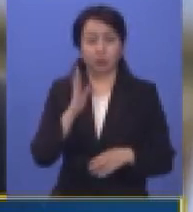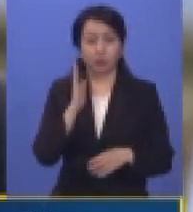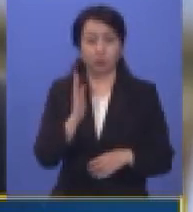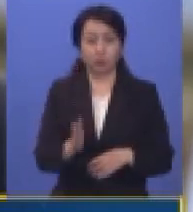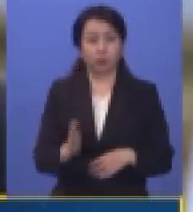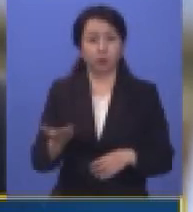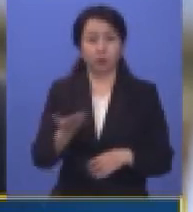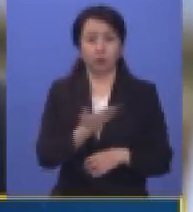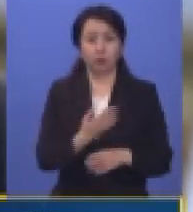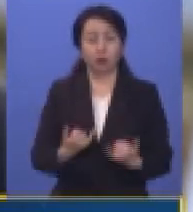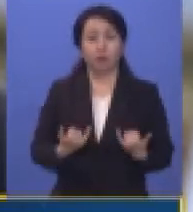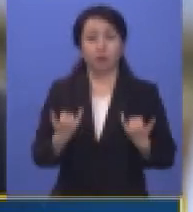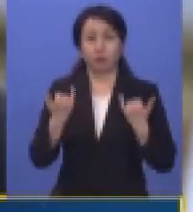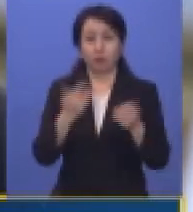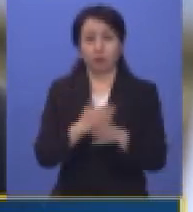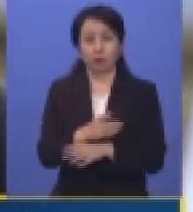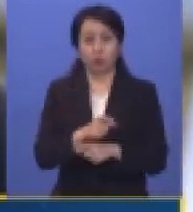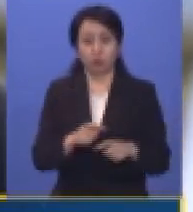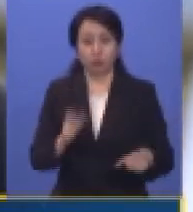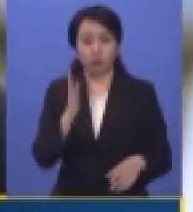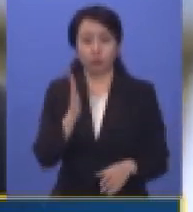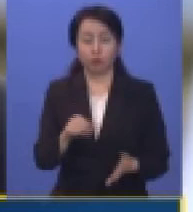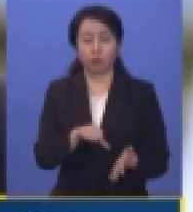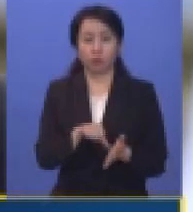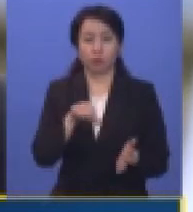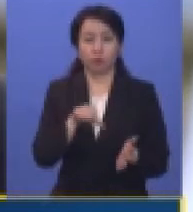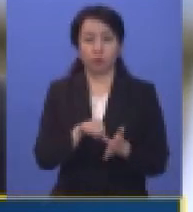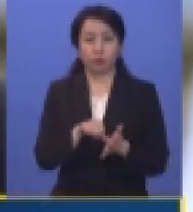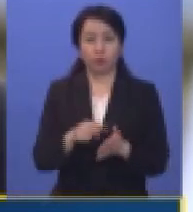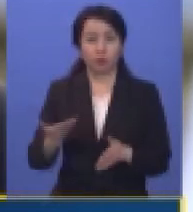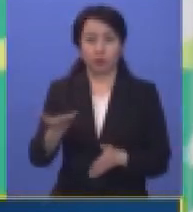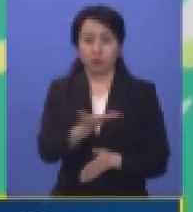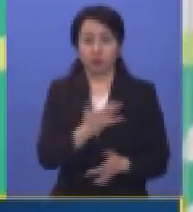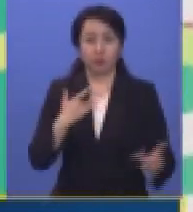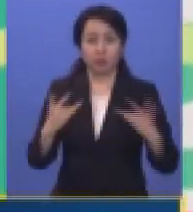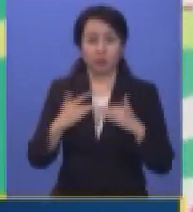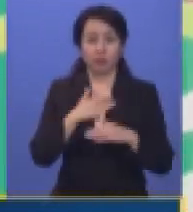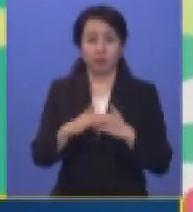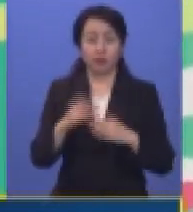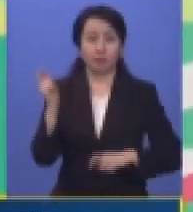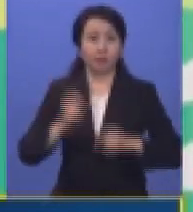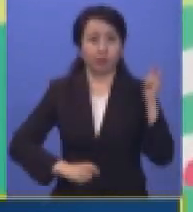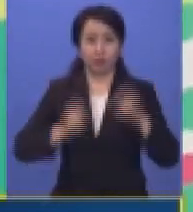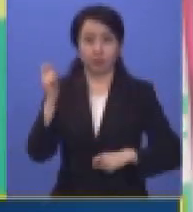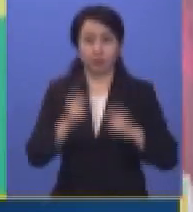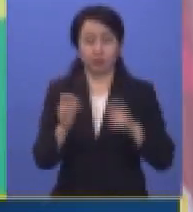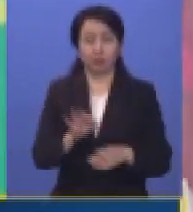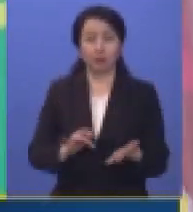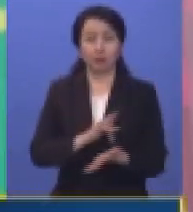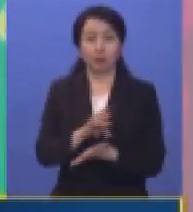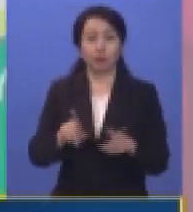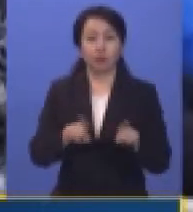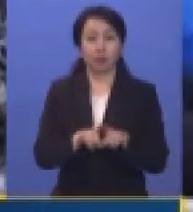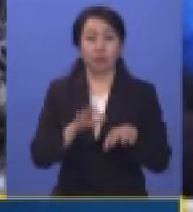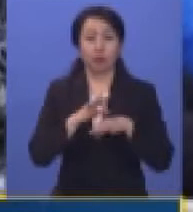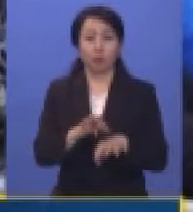наш почетный гость, будет выступать на нашей сцене. Вне фестиваля на сценах областных театров также